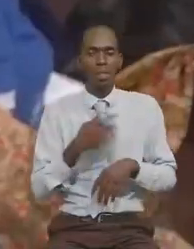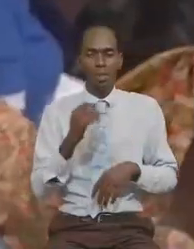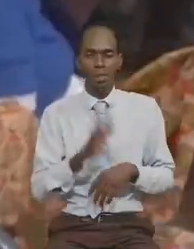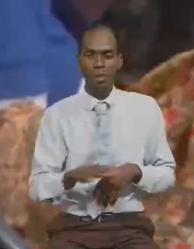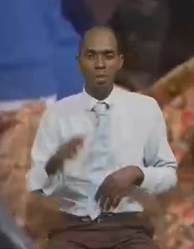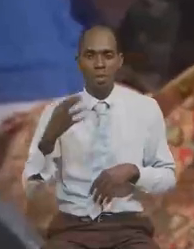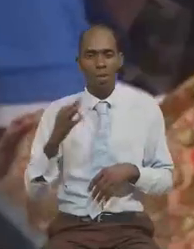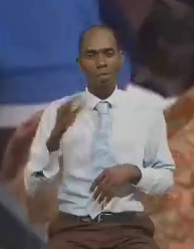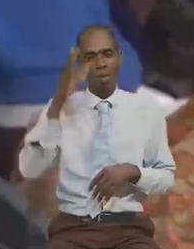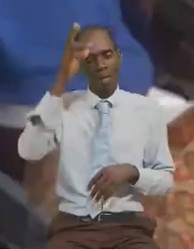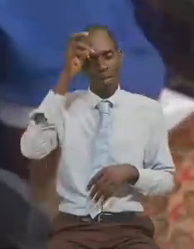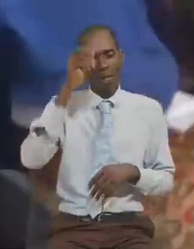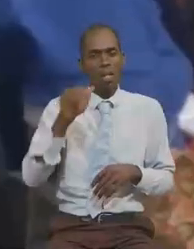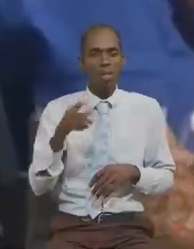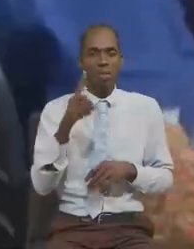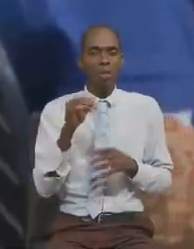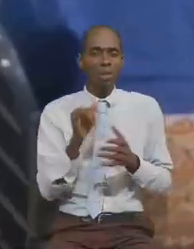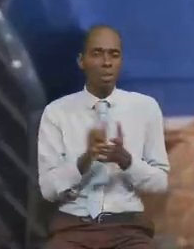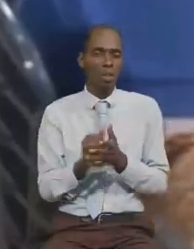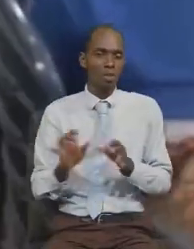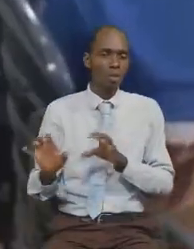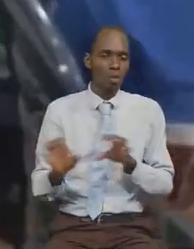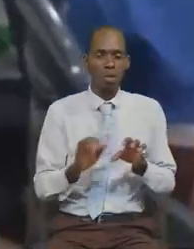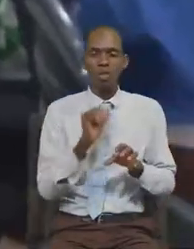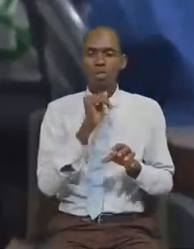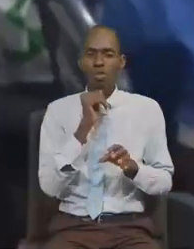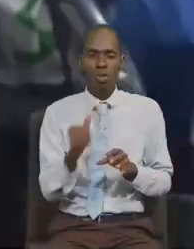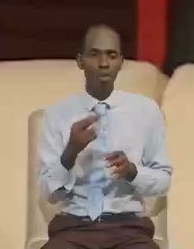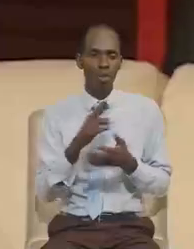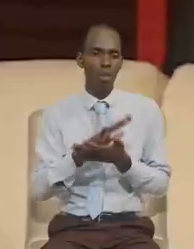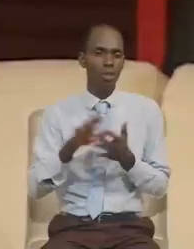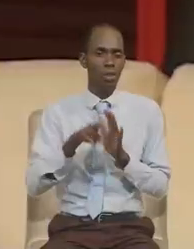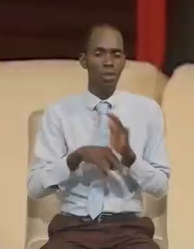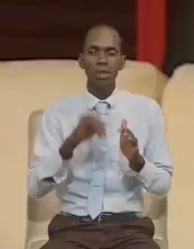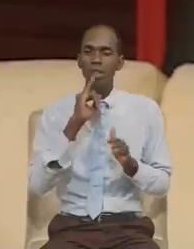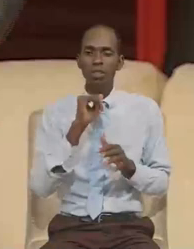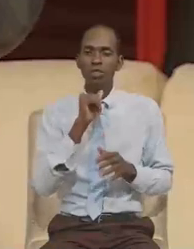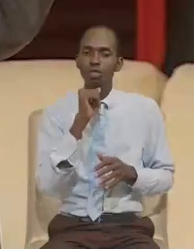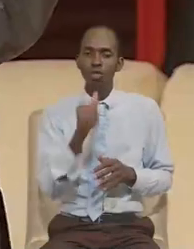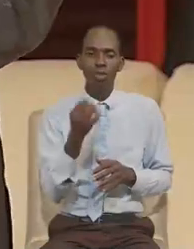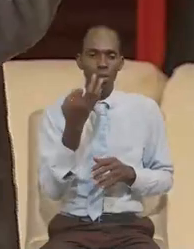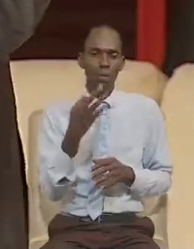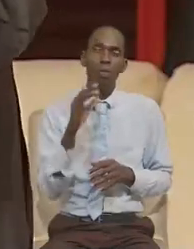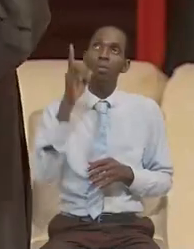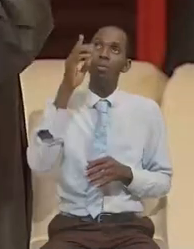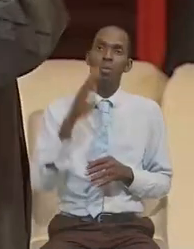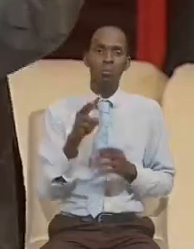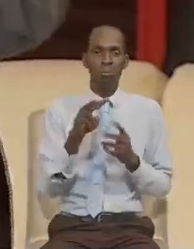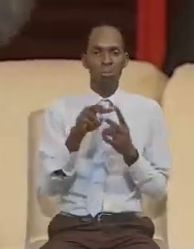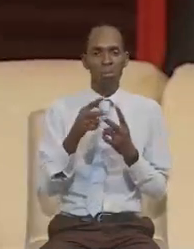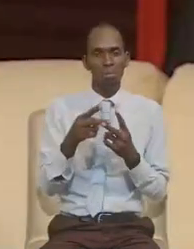ne pratique pas la justice n'est pas de Dieu, non plus que celui qui n'aime